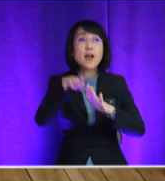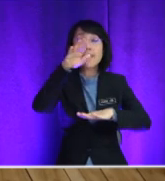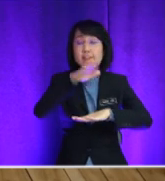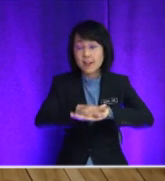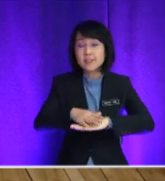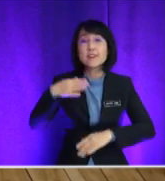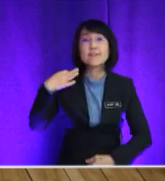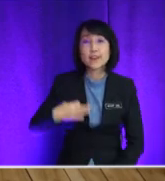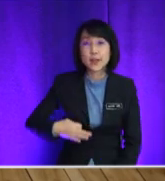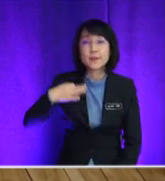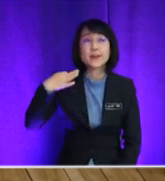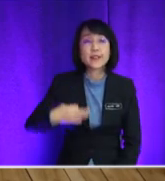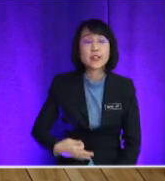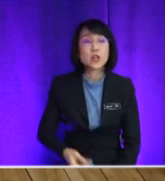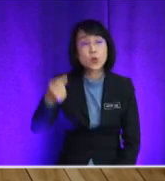ya